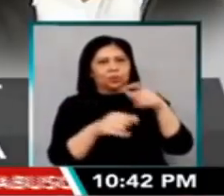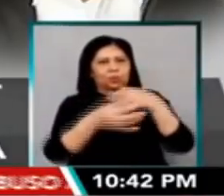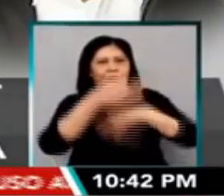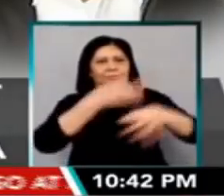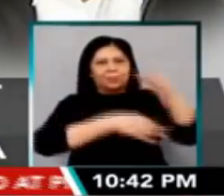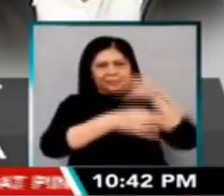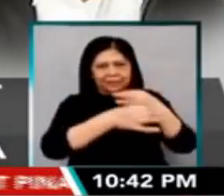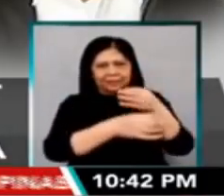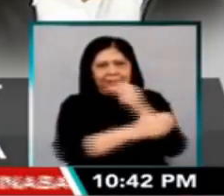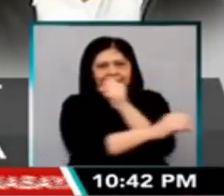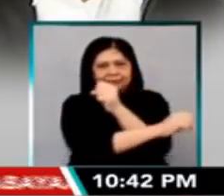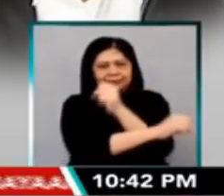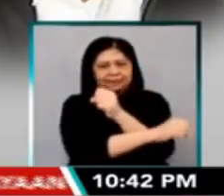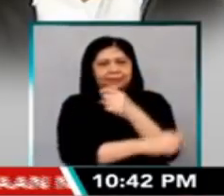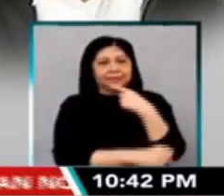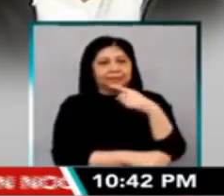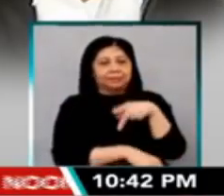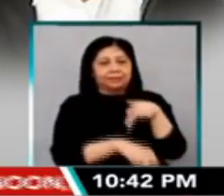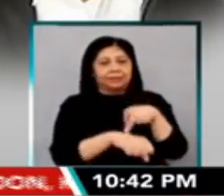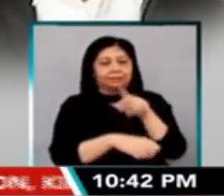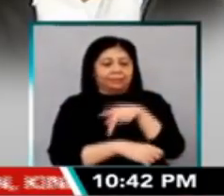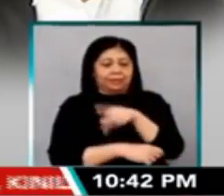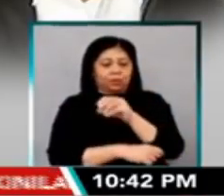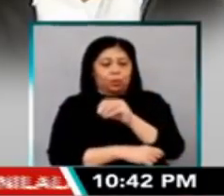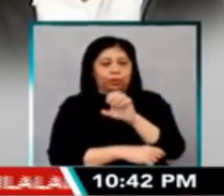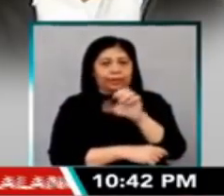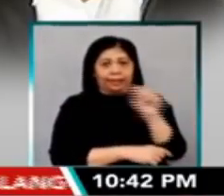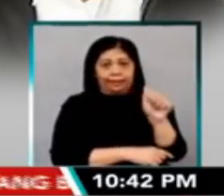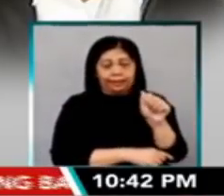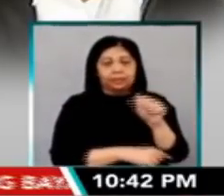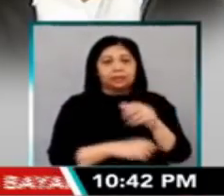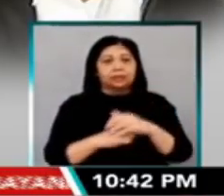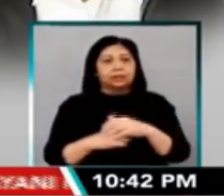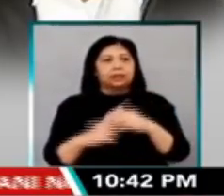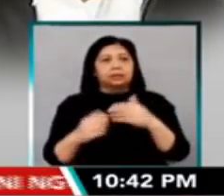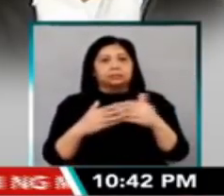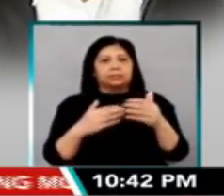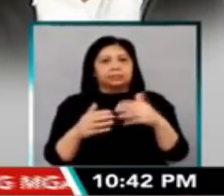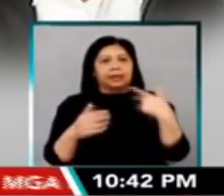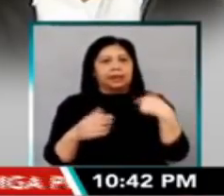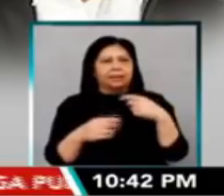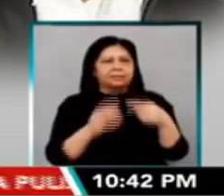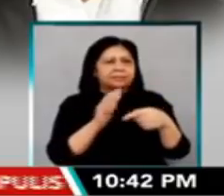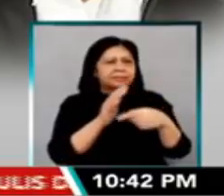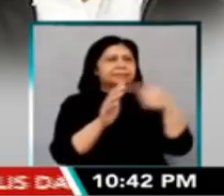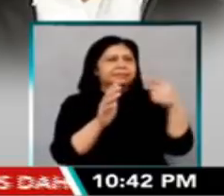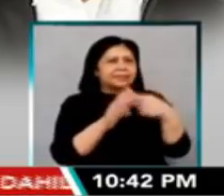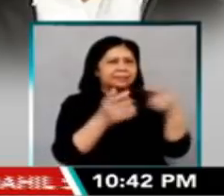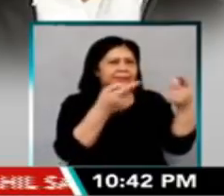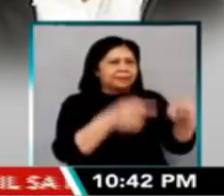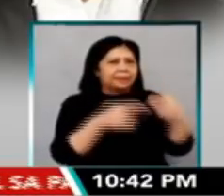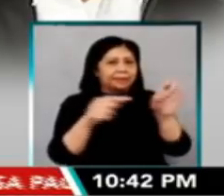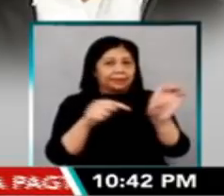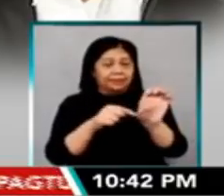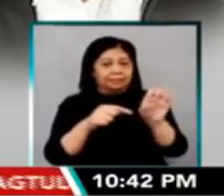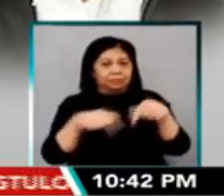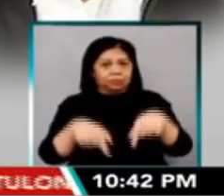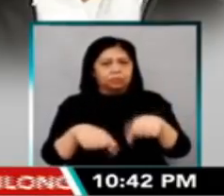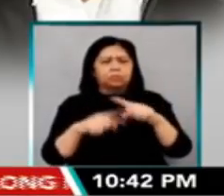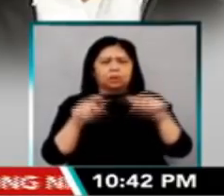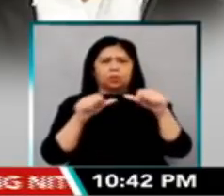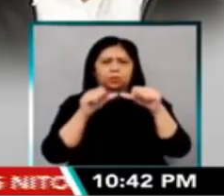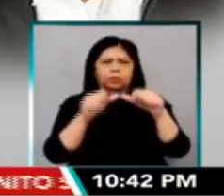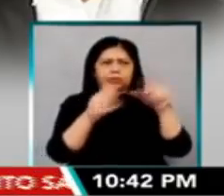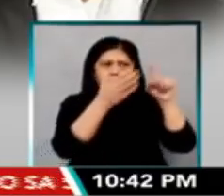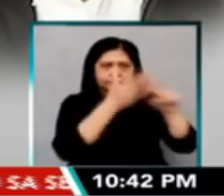Sabi naman ng Philippine Overseas Employment Administration, bagamat may mga isolated cases na kagaya nito, patuloy ang verification